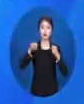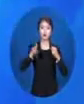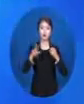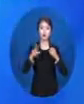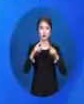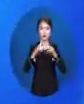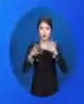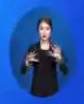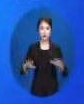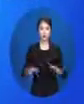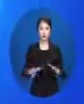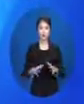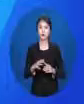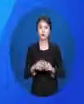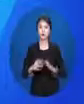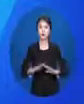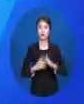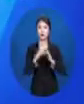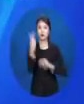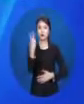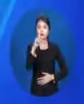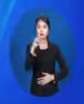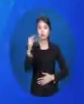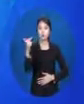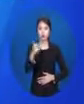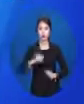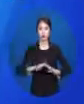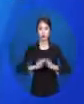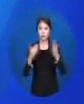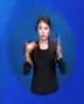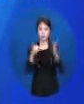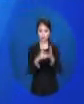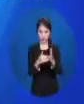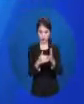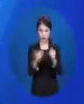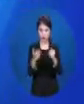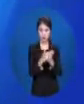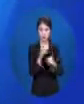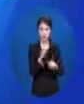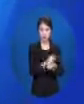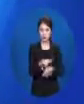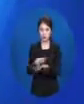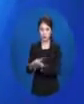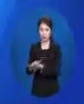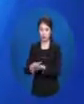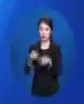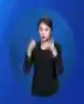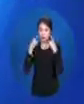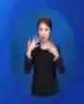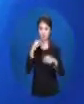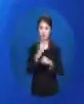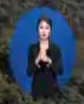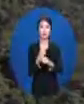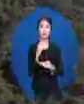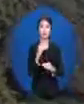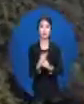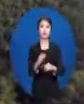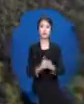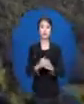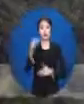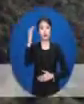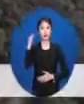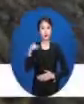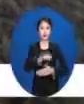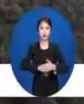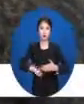LG생활건강퓨처일반산업단지 조성사업이 2016년 착공을 앞두고 산업단지의 성격과 규모가 구체화되고 있습니다.